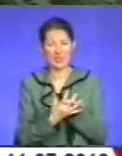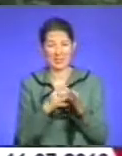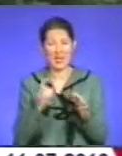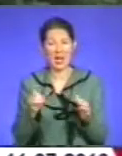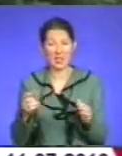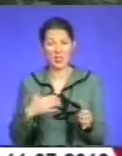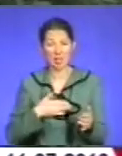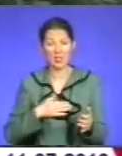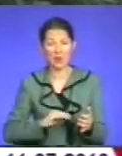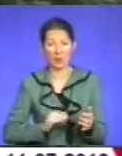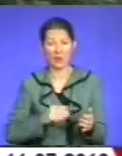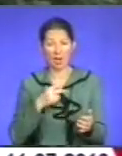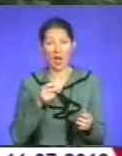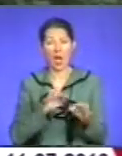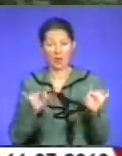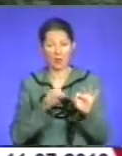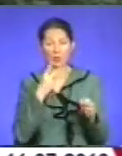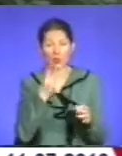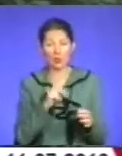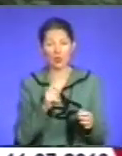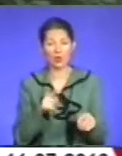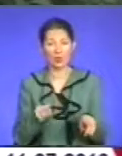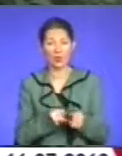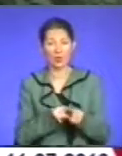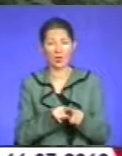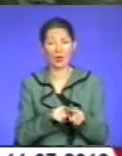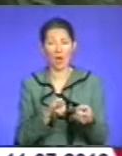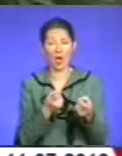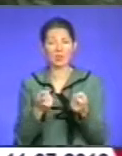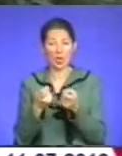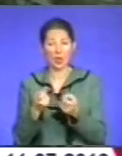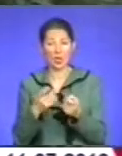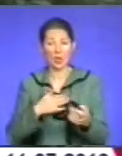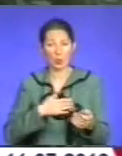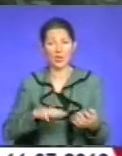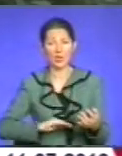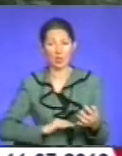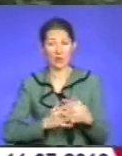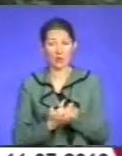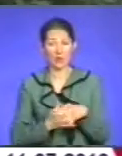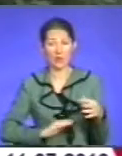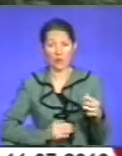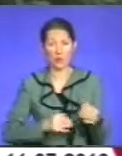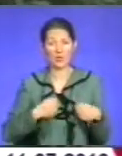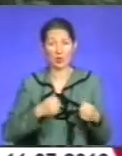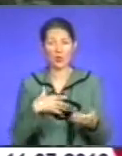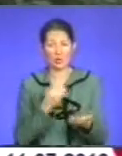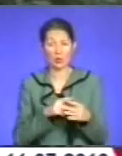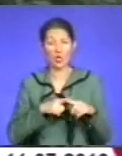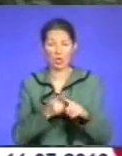все ж таки залучали, тому що наші аграрії на сьогоднішній день так стараються свої техніки зібрати. Затягуються